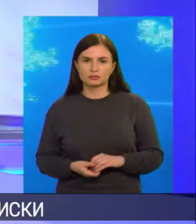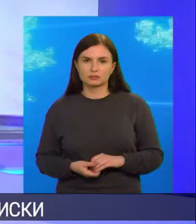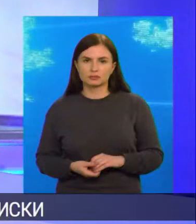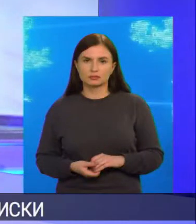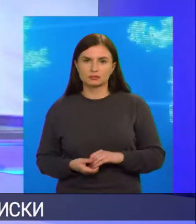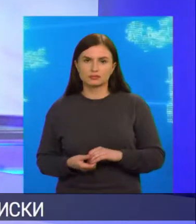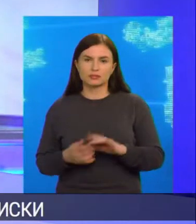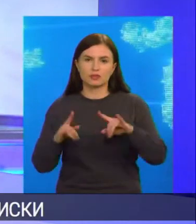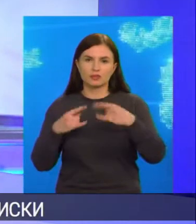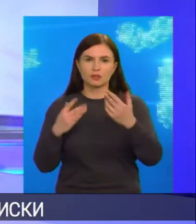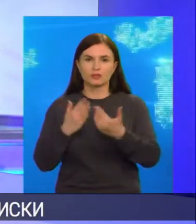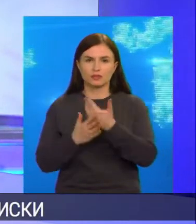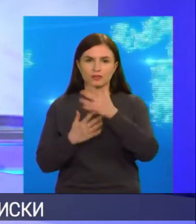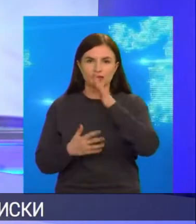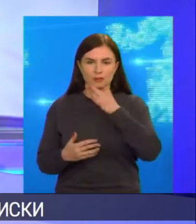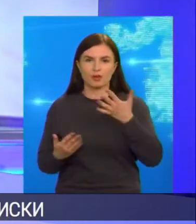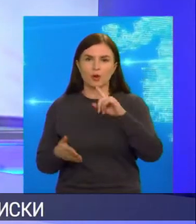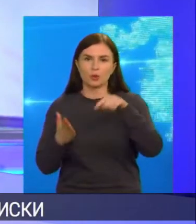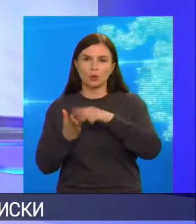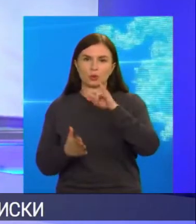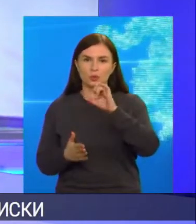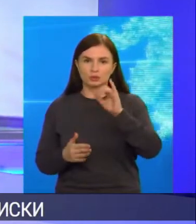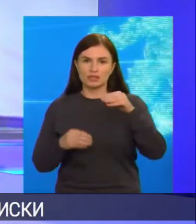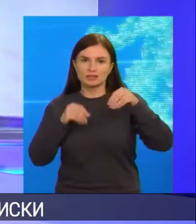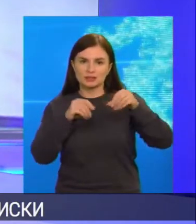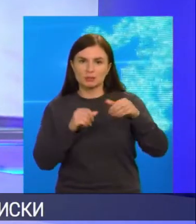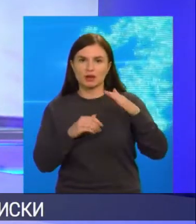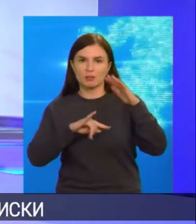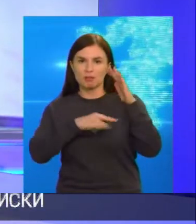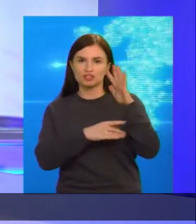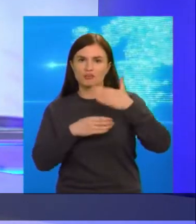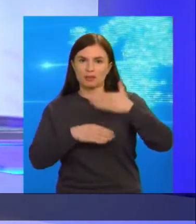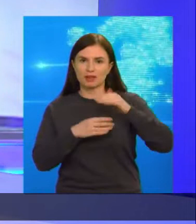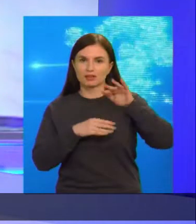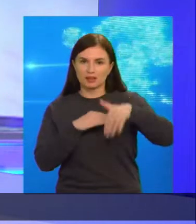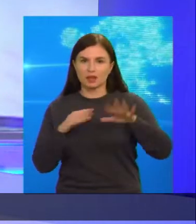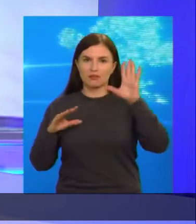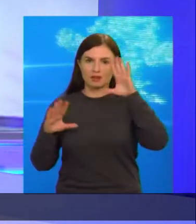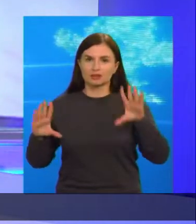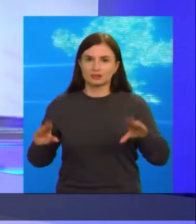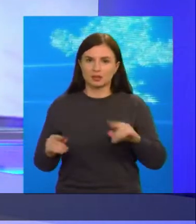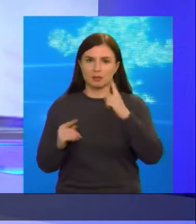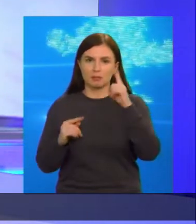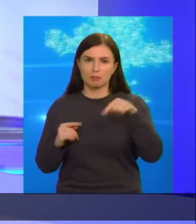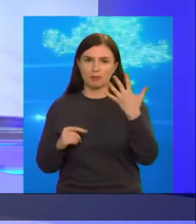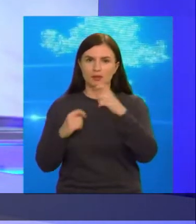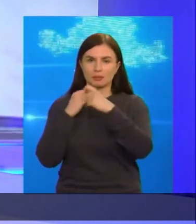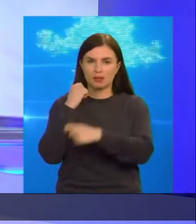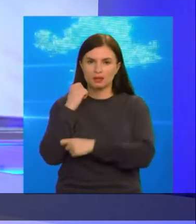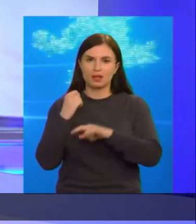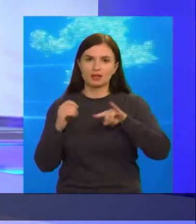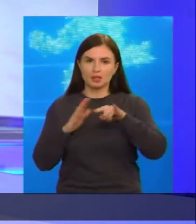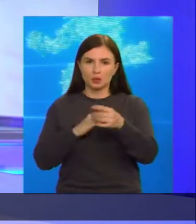В эфире снова «Время новостей». К Усе засыпали брешь в плотине. Уровень воды снизился почти на 1.5 метра. Дыру заделали бетонными блоками.